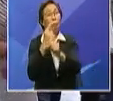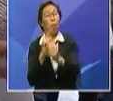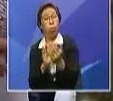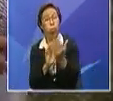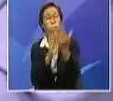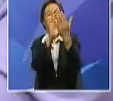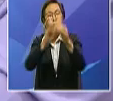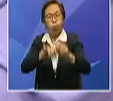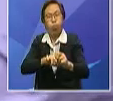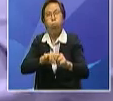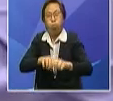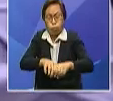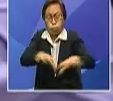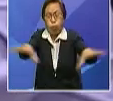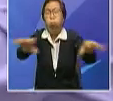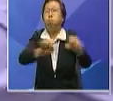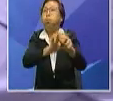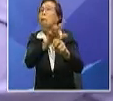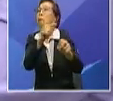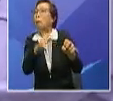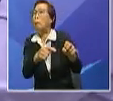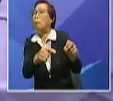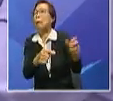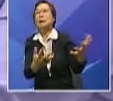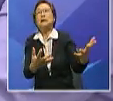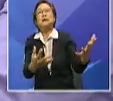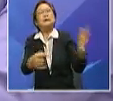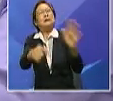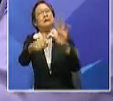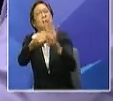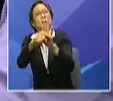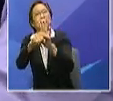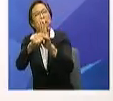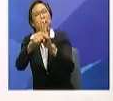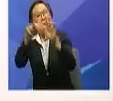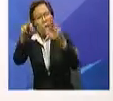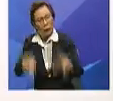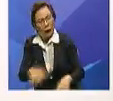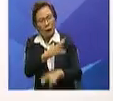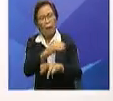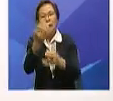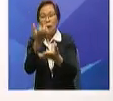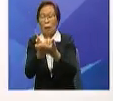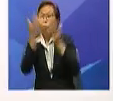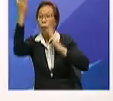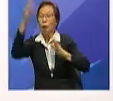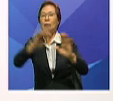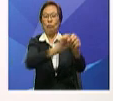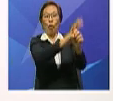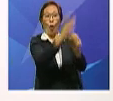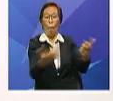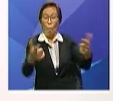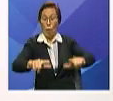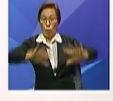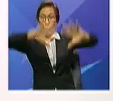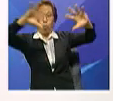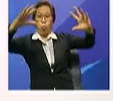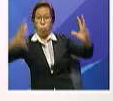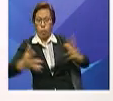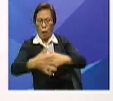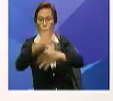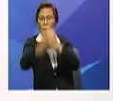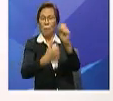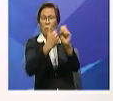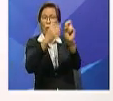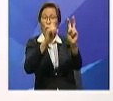dengan penularan wabah kolera brush yang memberi infaq kepada layak dan ekonomi negara Korea 19 yang melanda dunia pada awal